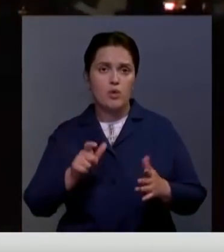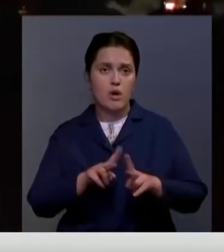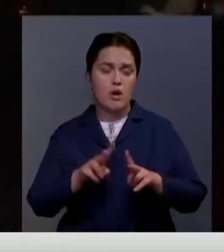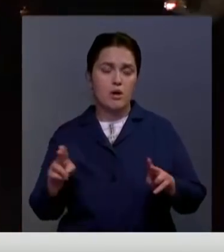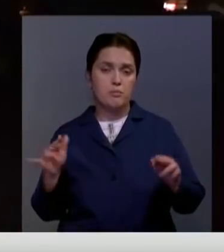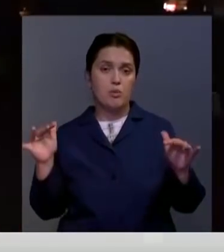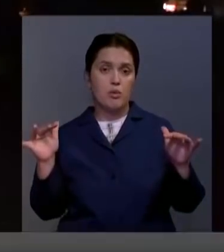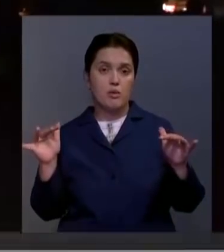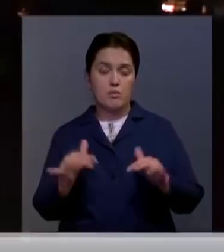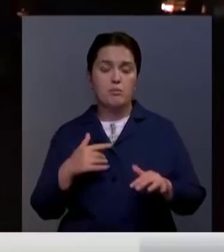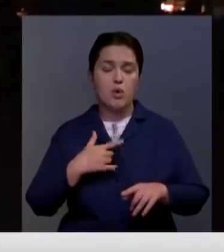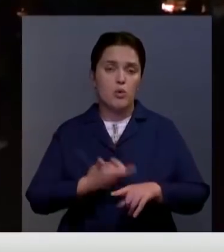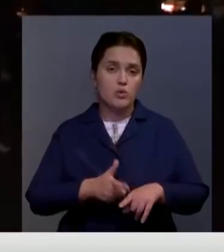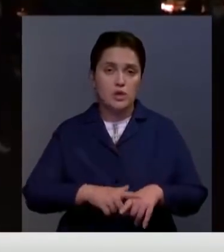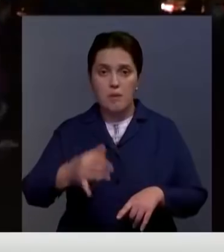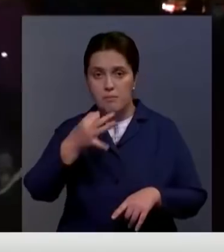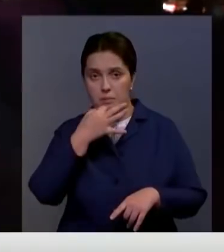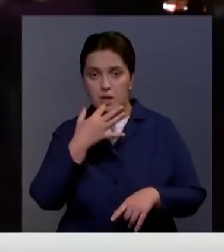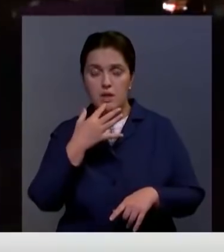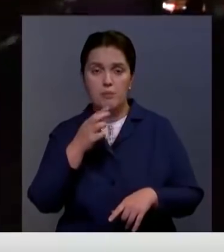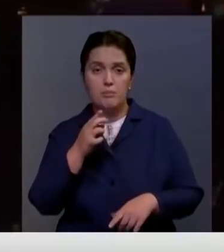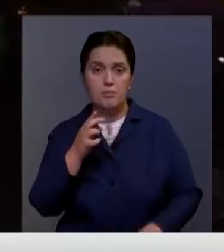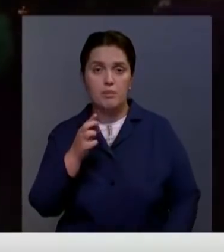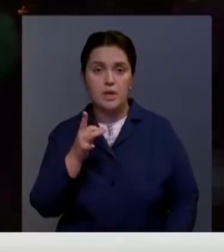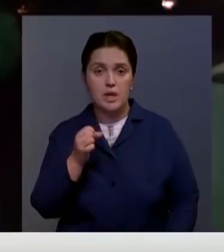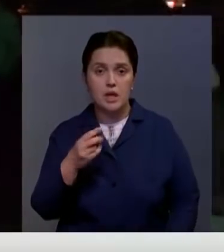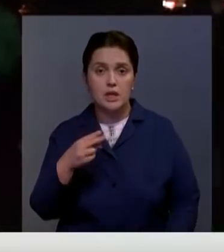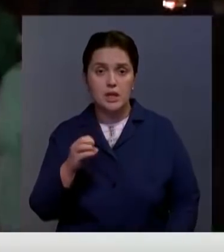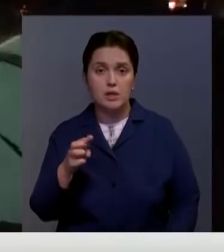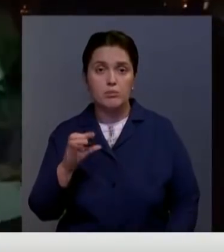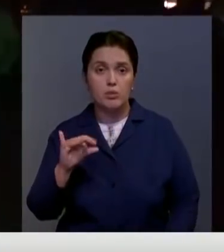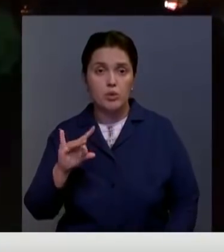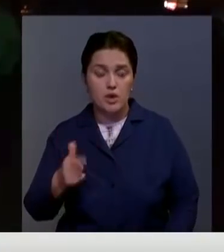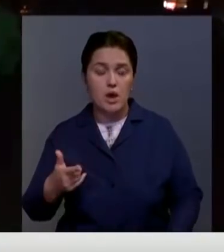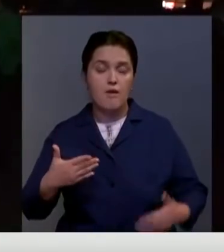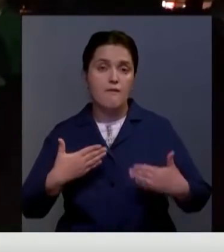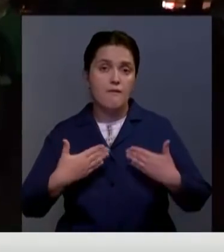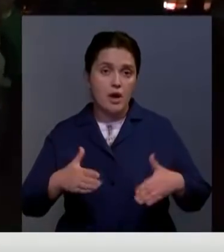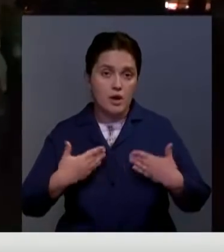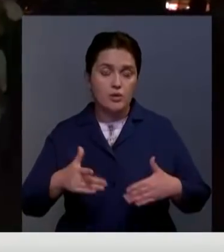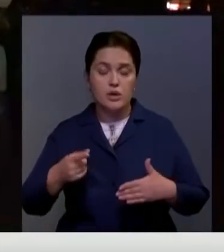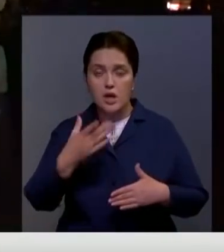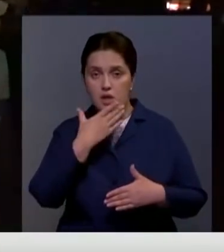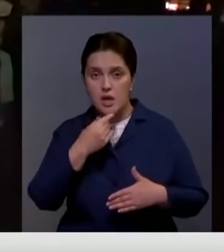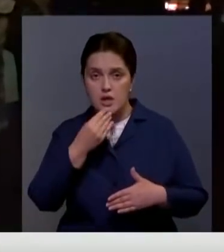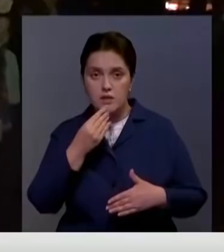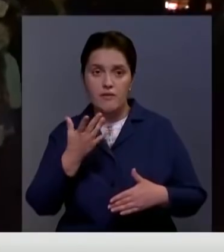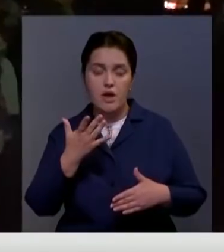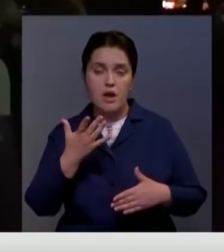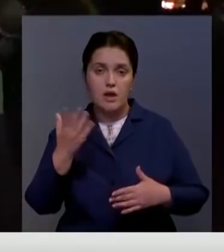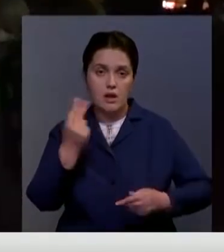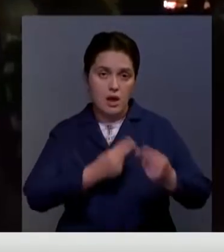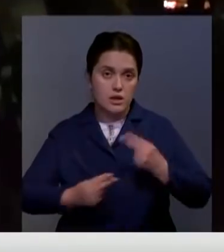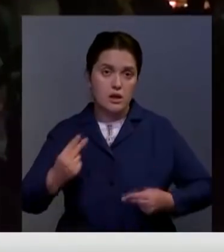много. Лично мне очень понравилась инсталляция на Бранденбургских воротах. Там динамичнее картинка. Что касается безопасности, то я решил